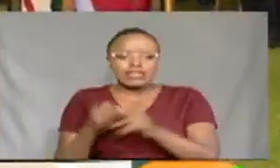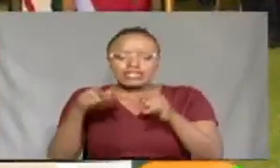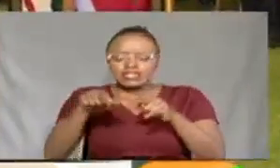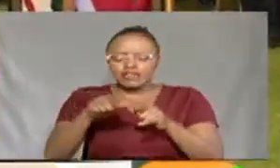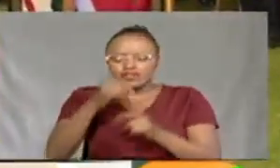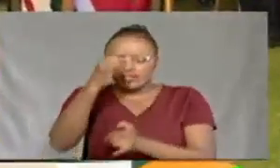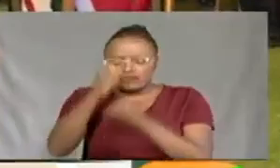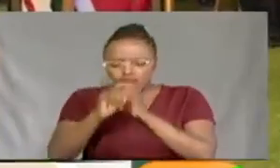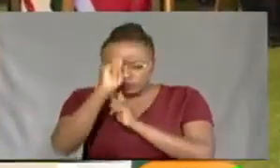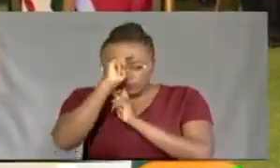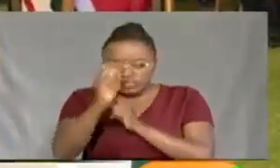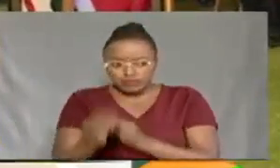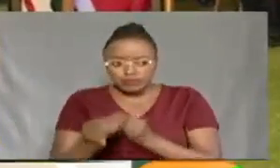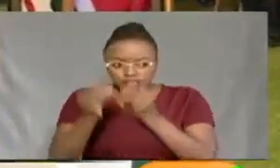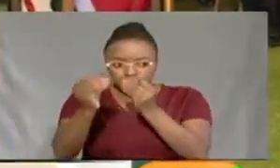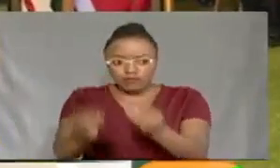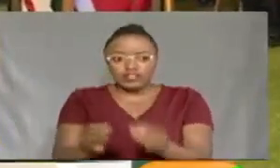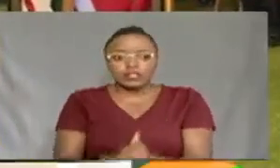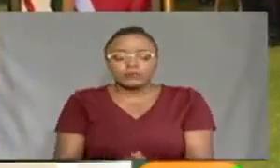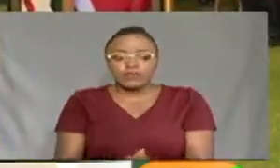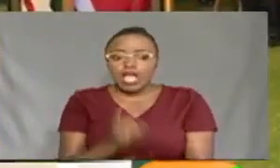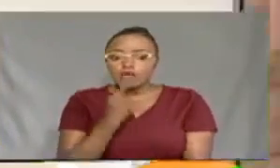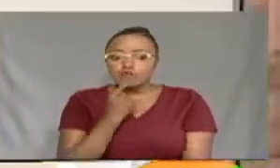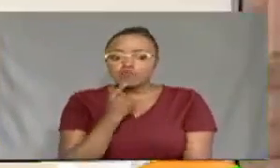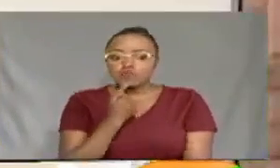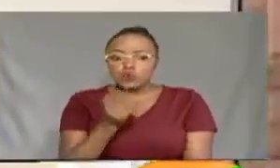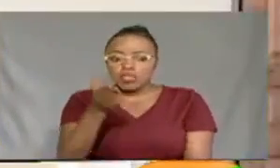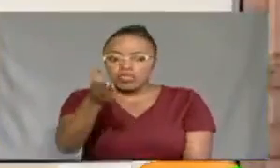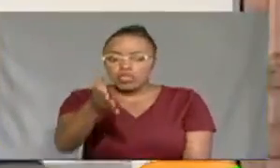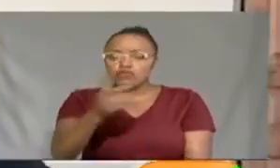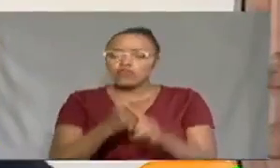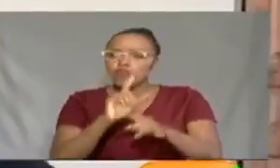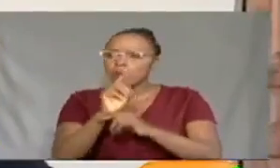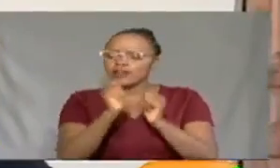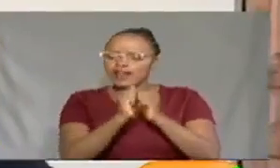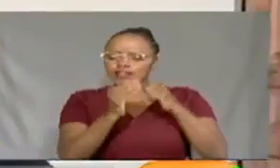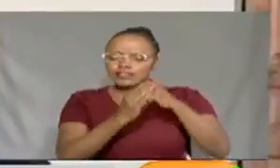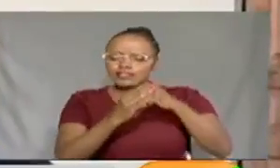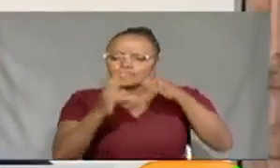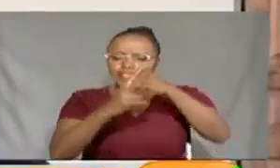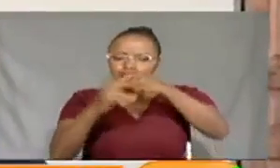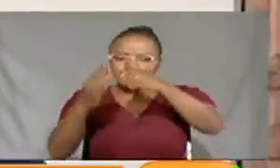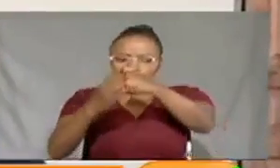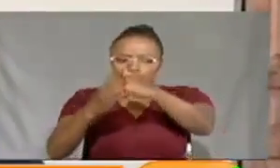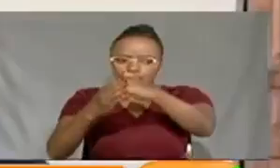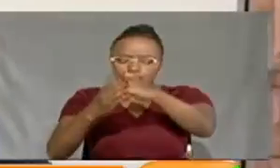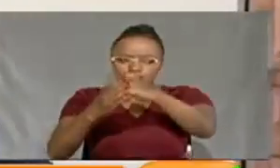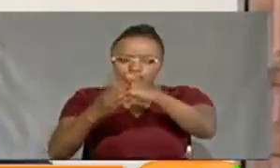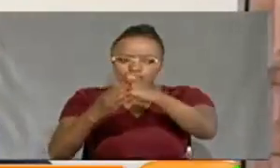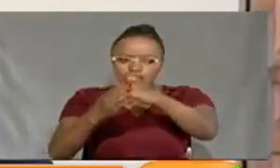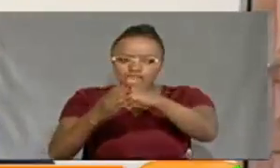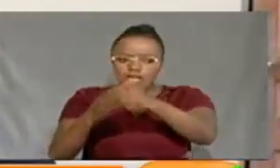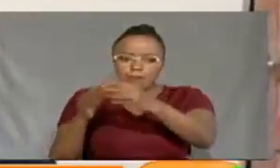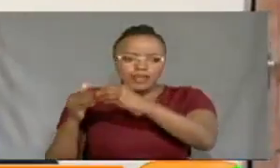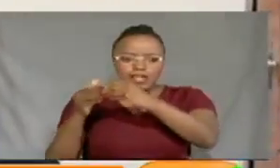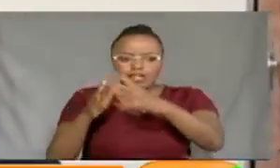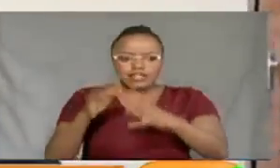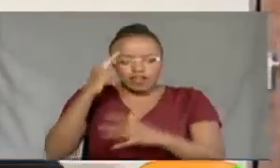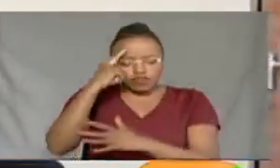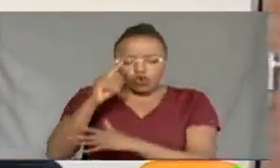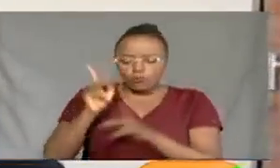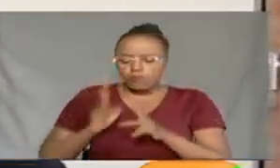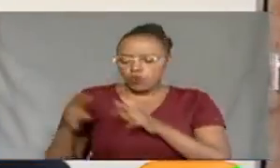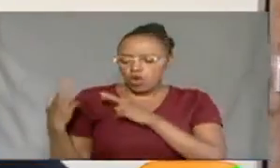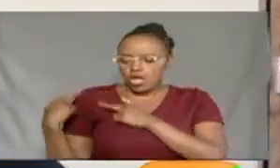akipewa heshima zake za mwisho. Semoi nimekuwa naye kutoka 1979 nikiwa kiongozi ya wacheza